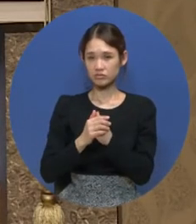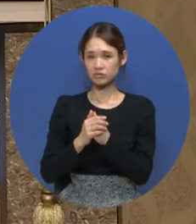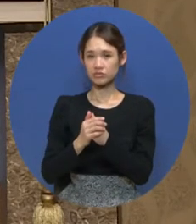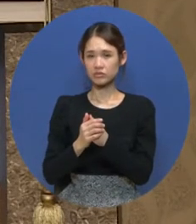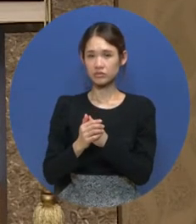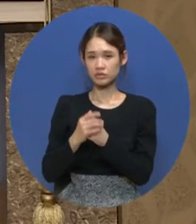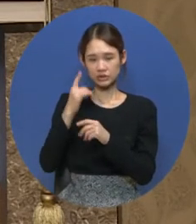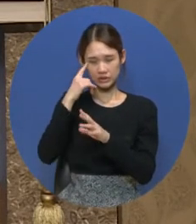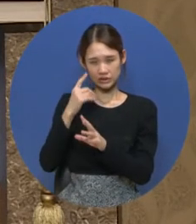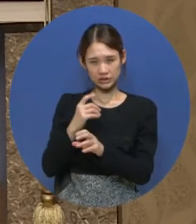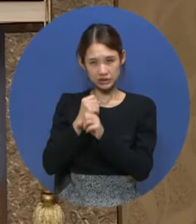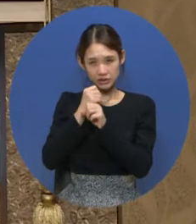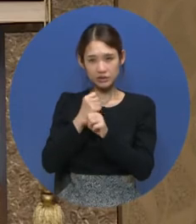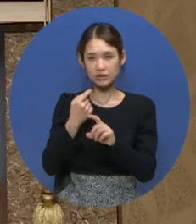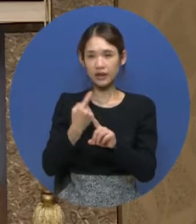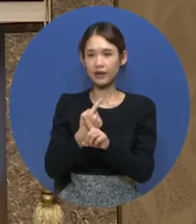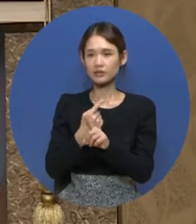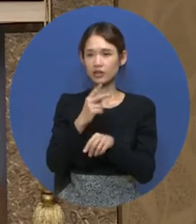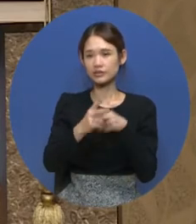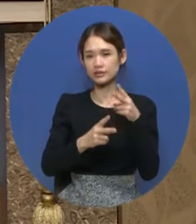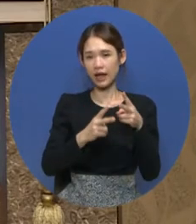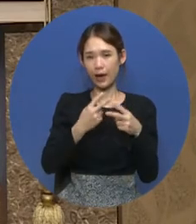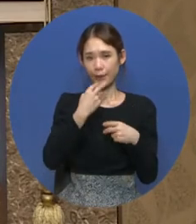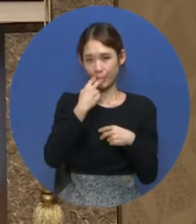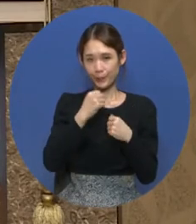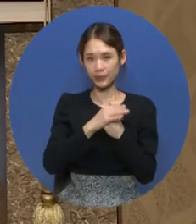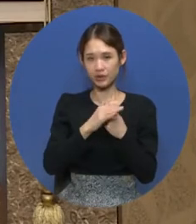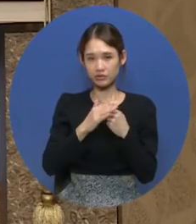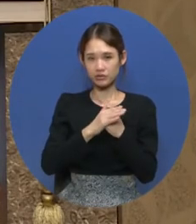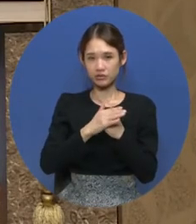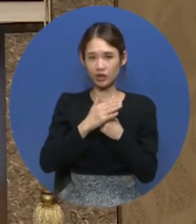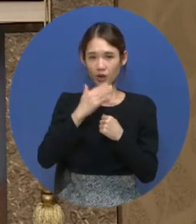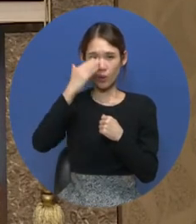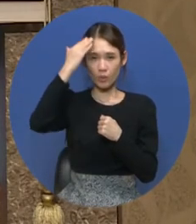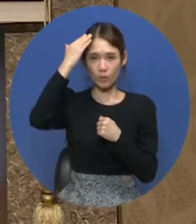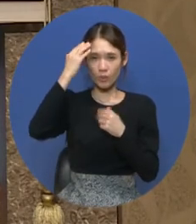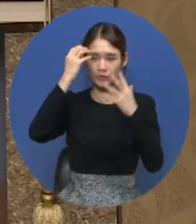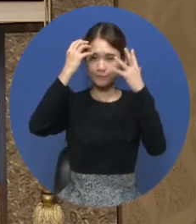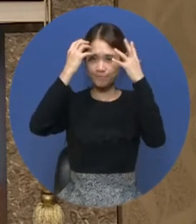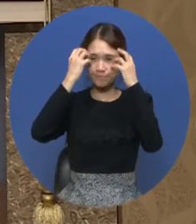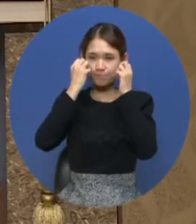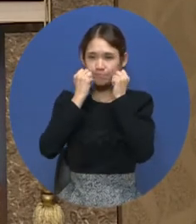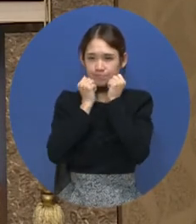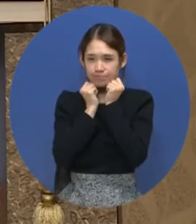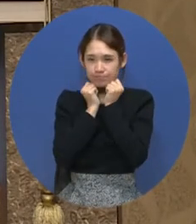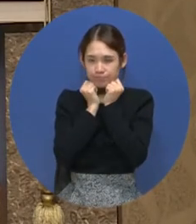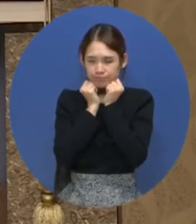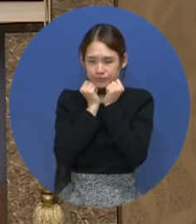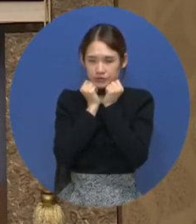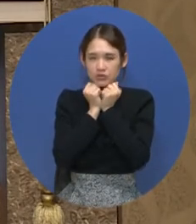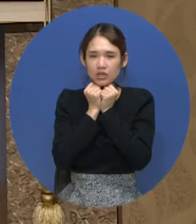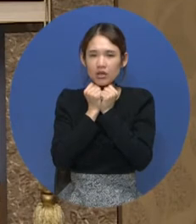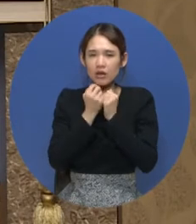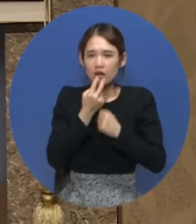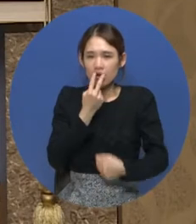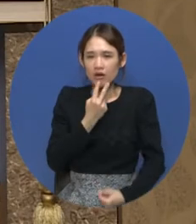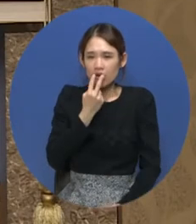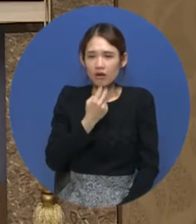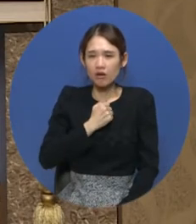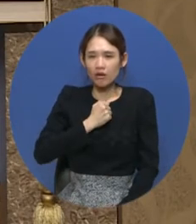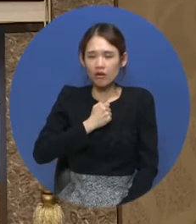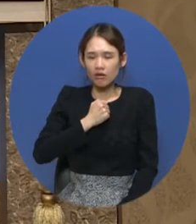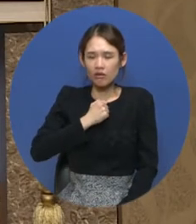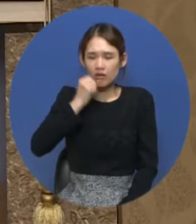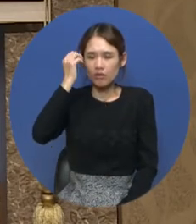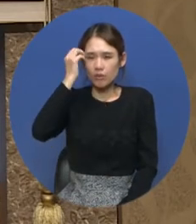인식 개선 사업 겸해서 우리가 그 봉지를 은 직접 쓰고 승리 곤란할 때 어떤건 약 그런 모습도 보여주고